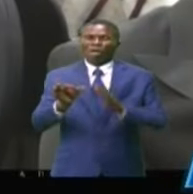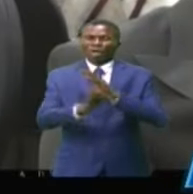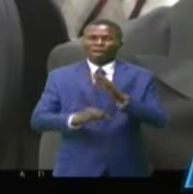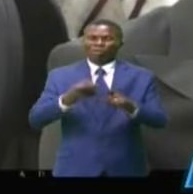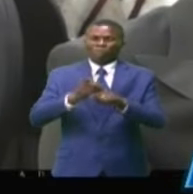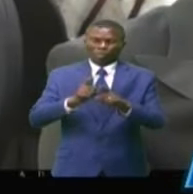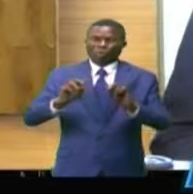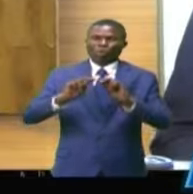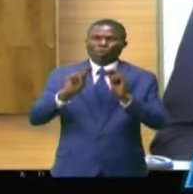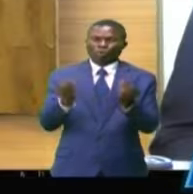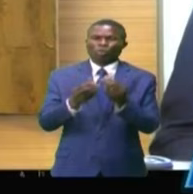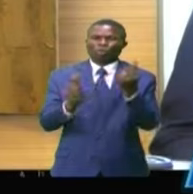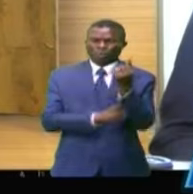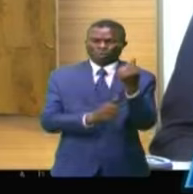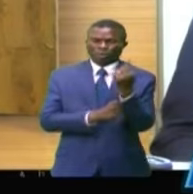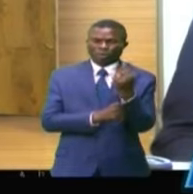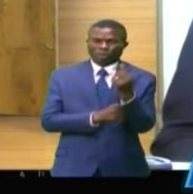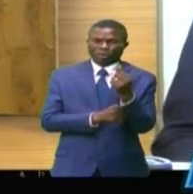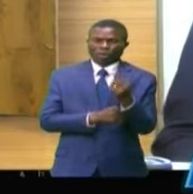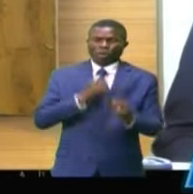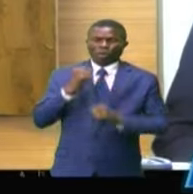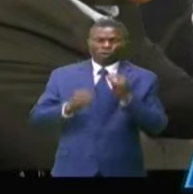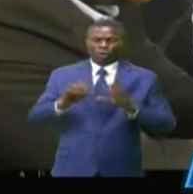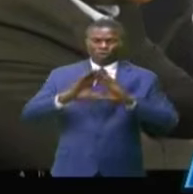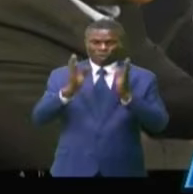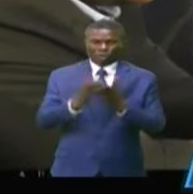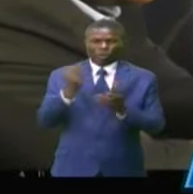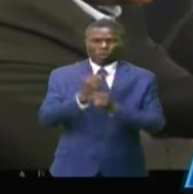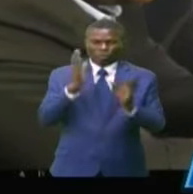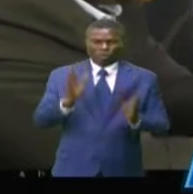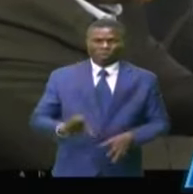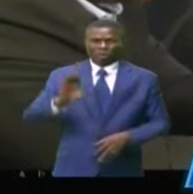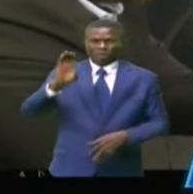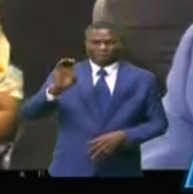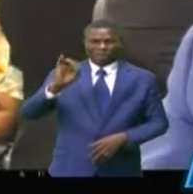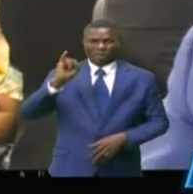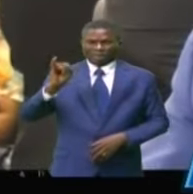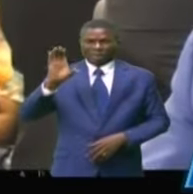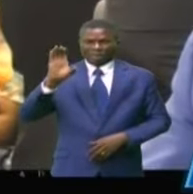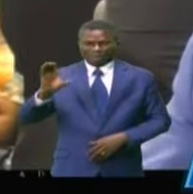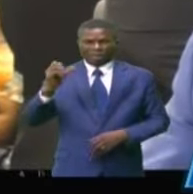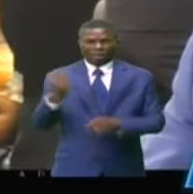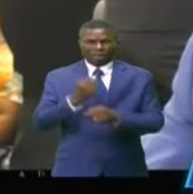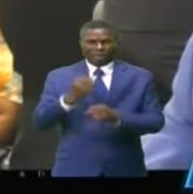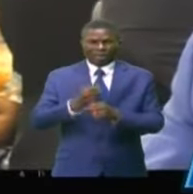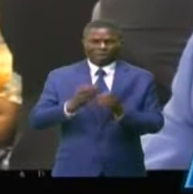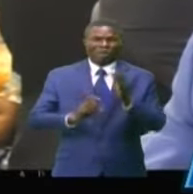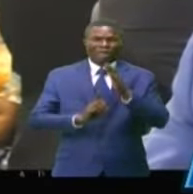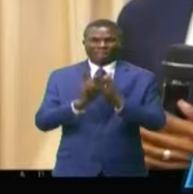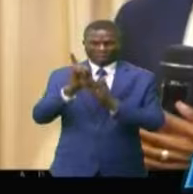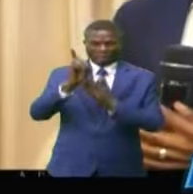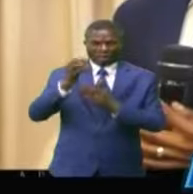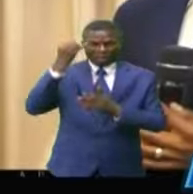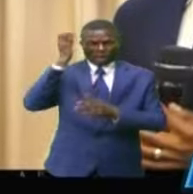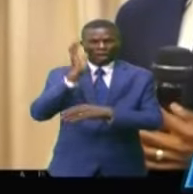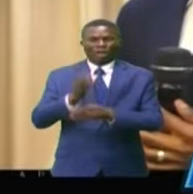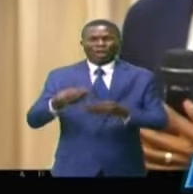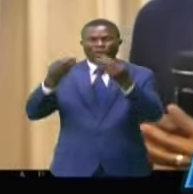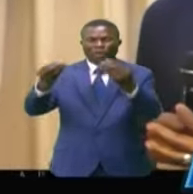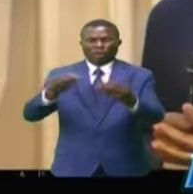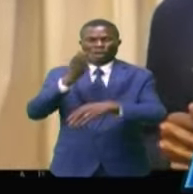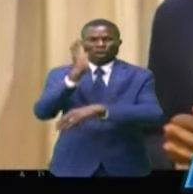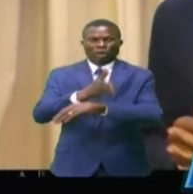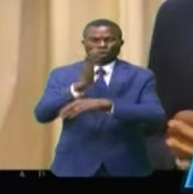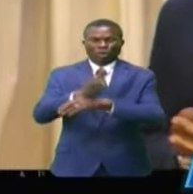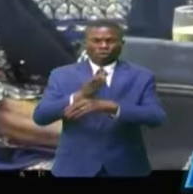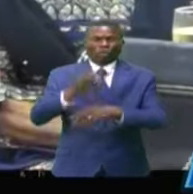humain. Selon lui, l'effort collectif du personnel du CEC et son travail a été relevé au conseil de ministres du